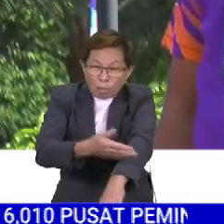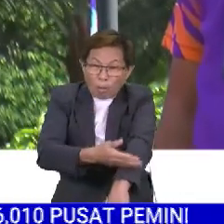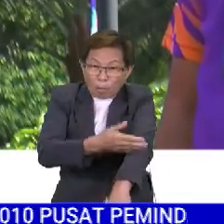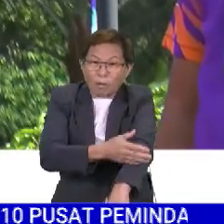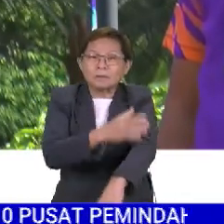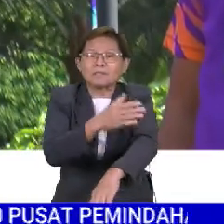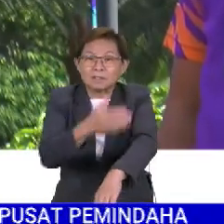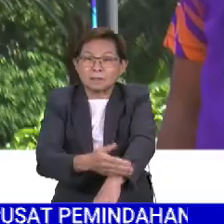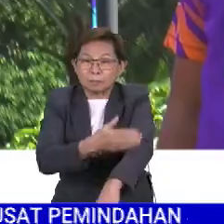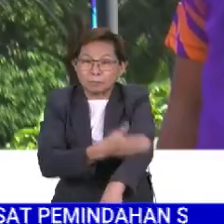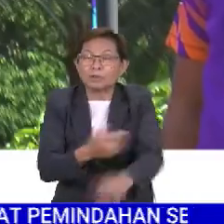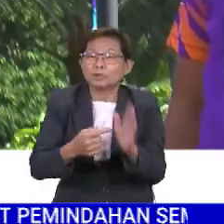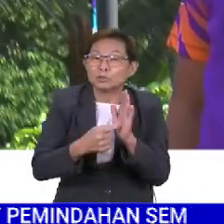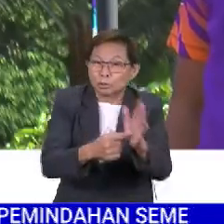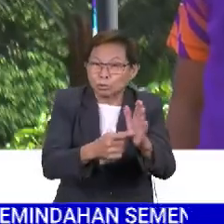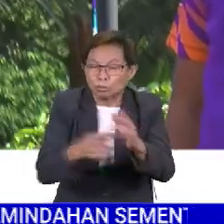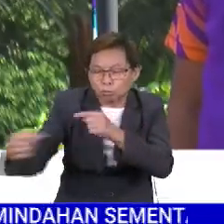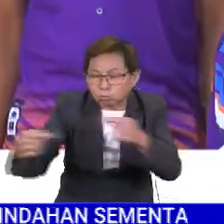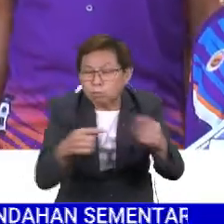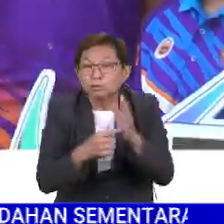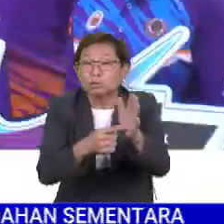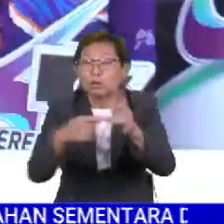di gelanggang-gelanggang pertandingan.